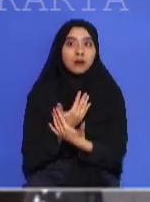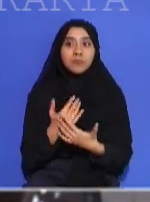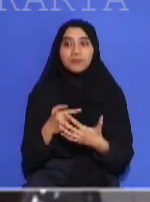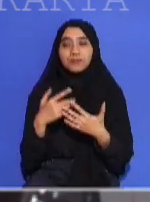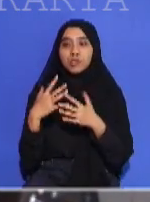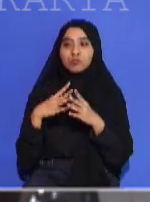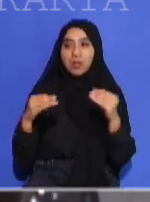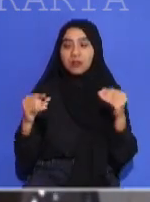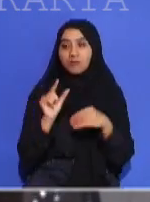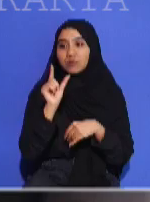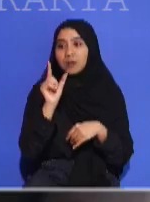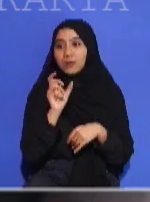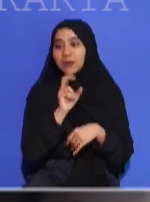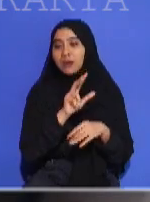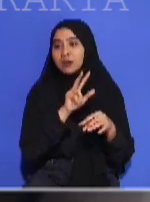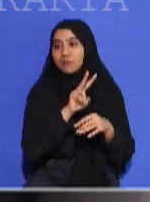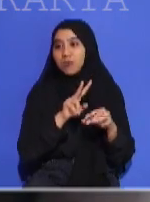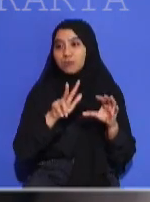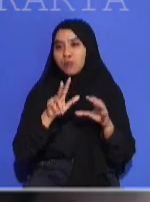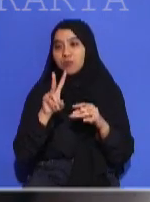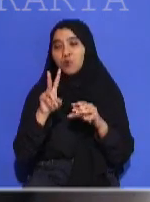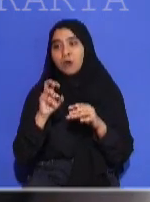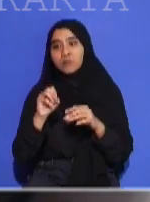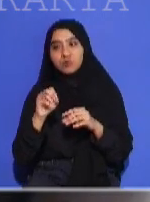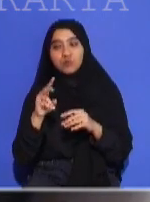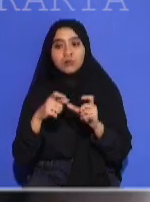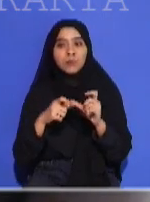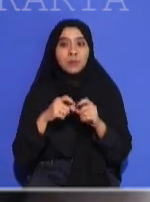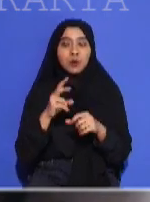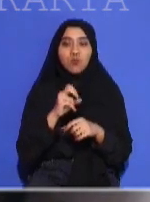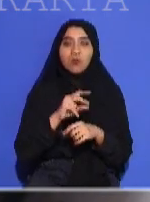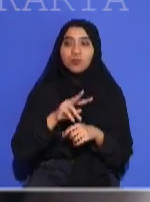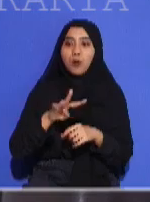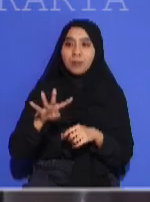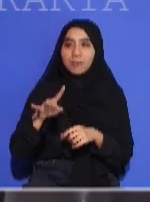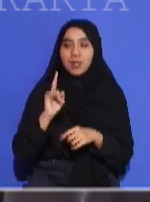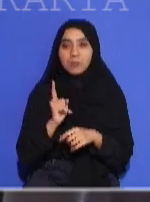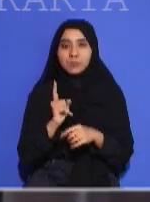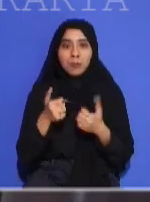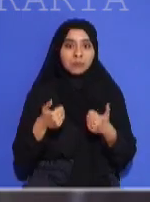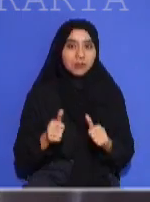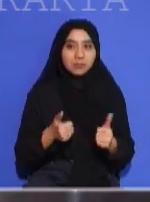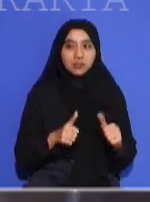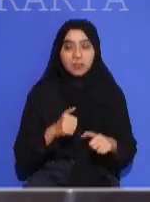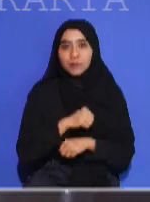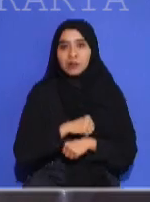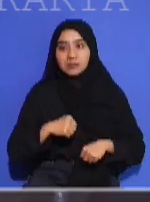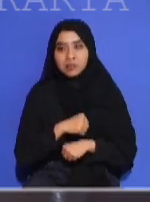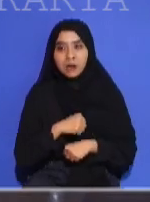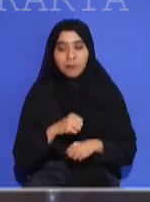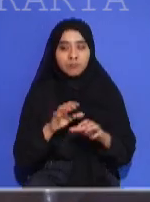hingga 20 September 2024. Hal ini karena persiapan kontingen Daerah Istimewa Yogyakarta sudah 95%.